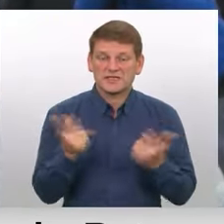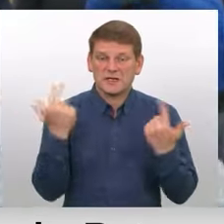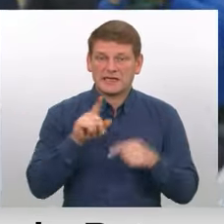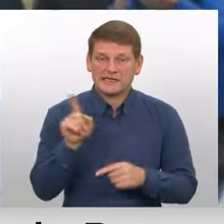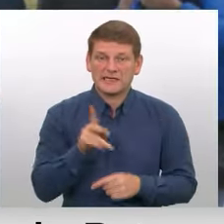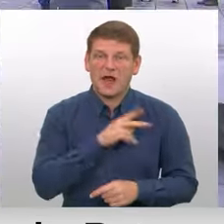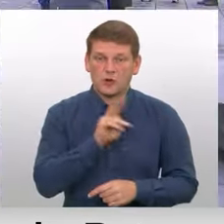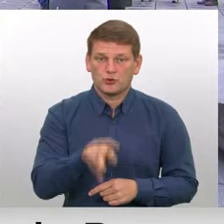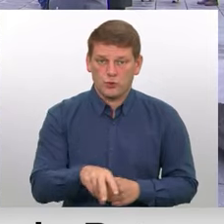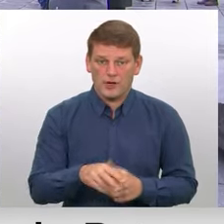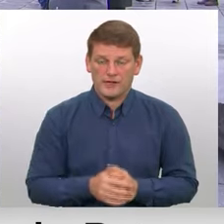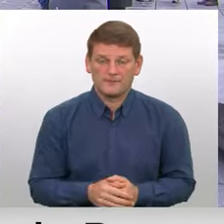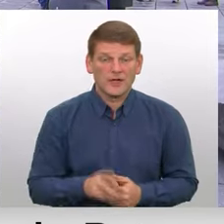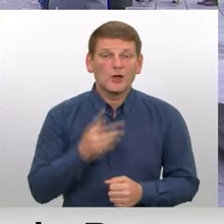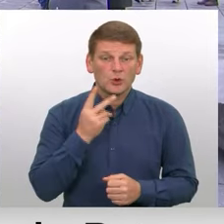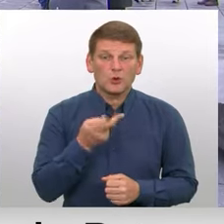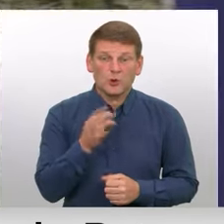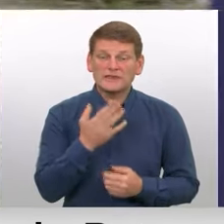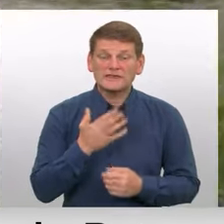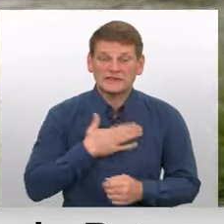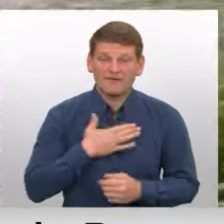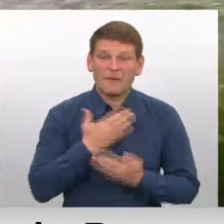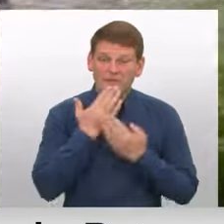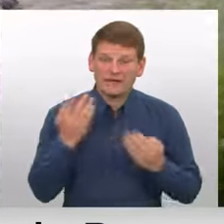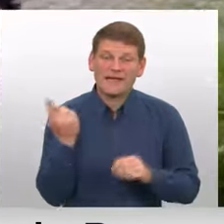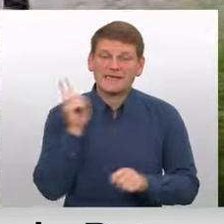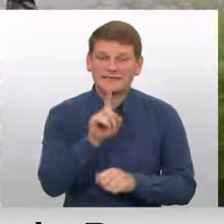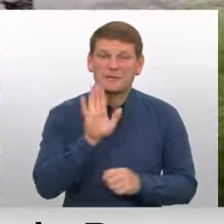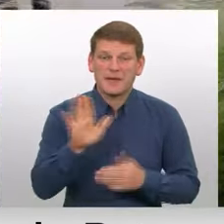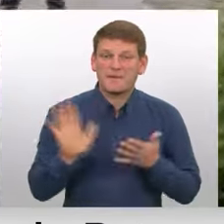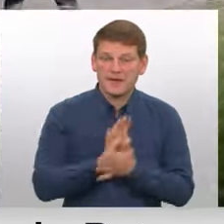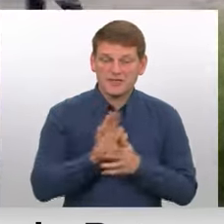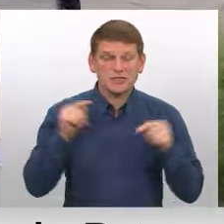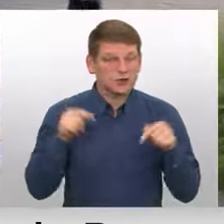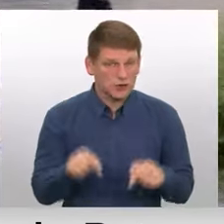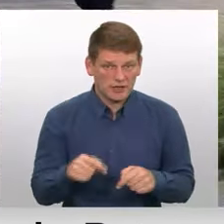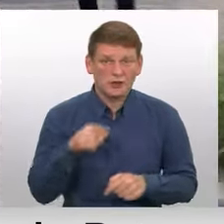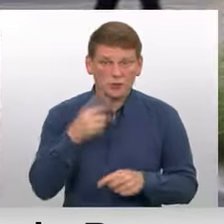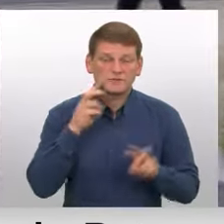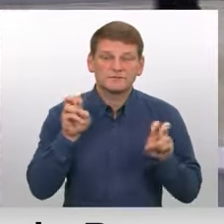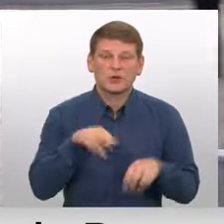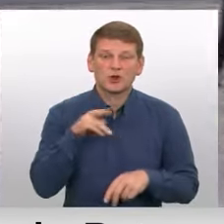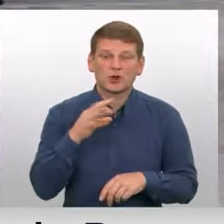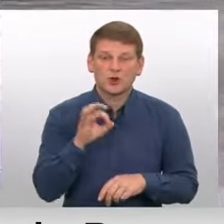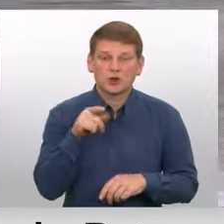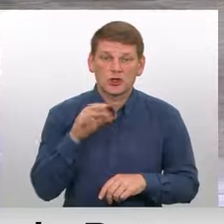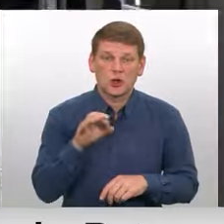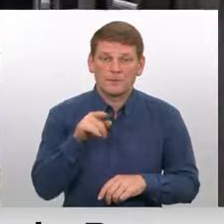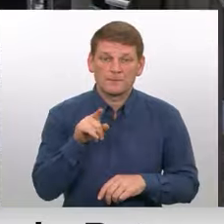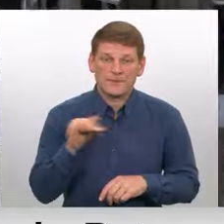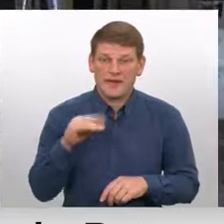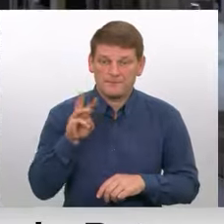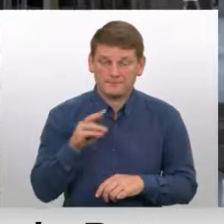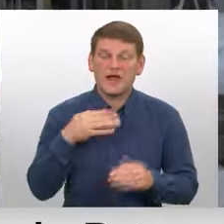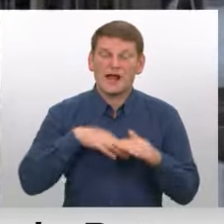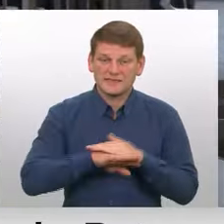gājuši bojā. Un lūko savā pēdējā iznācienā pie preses šeit, un te mēs to saucam par dorstepiem, teica jau